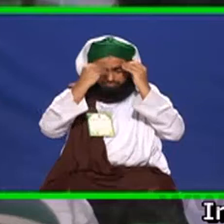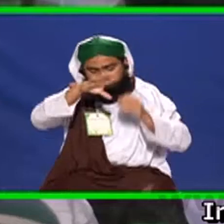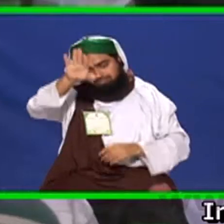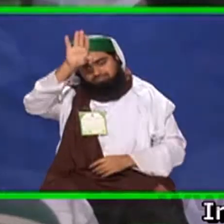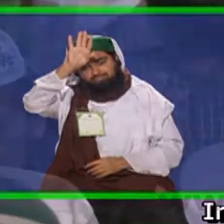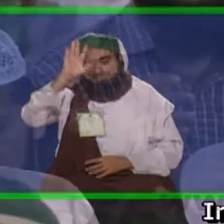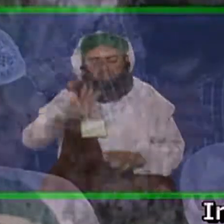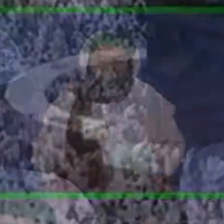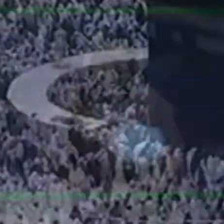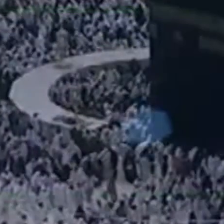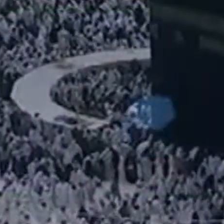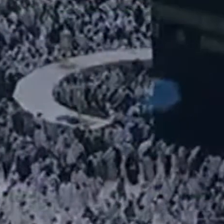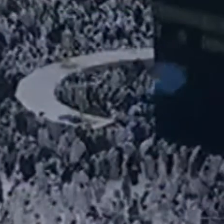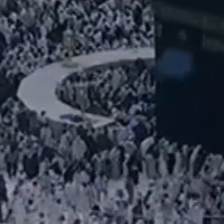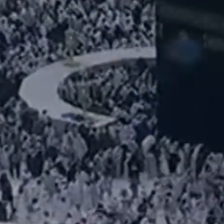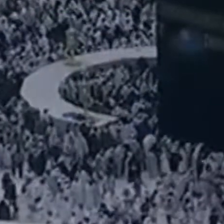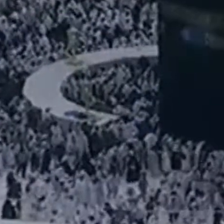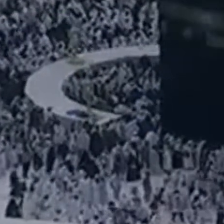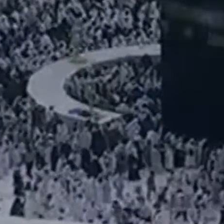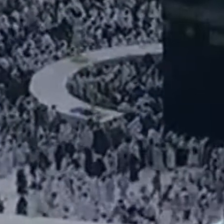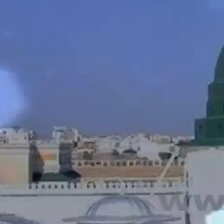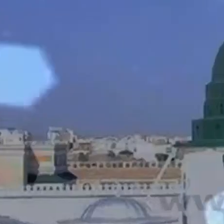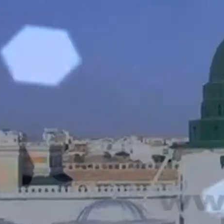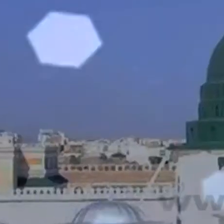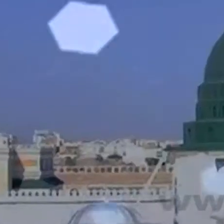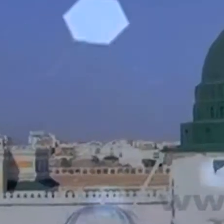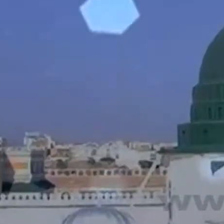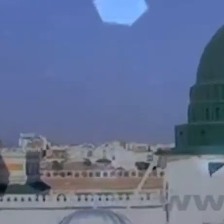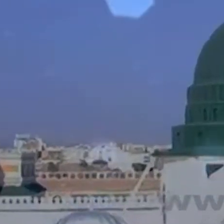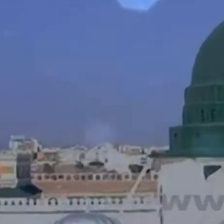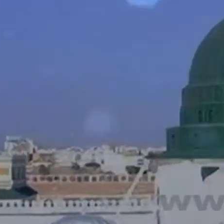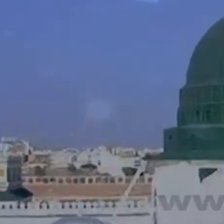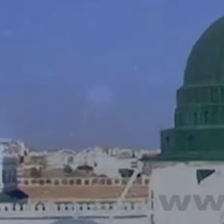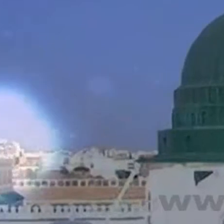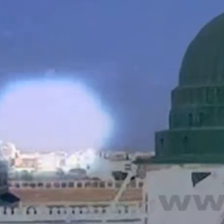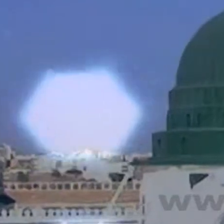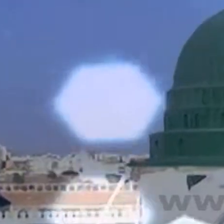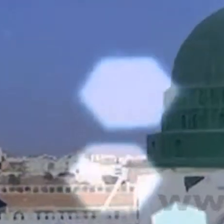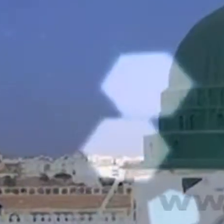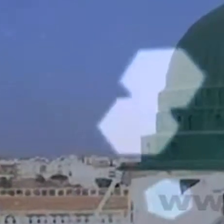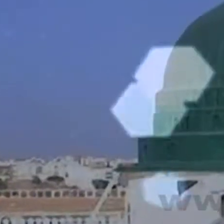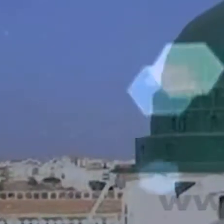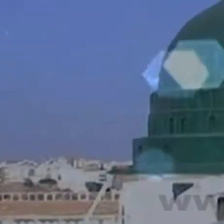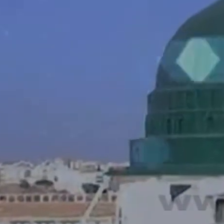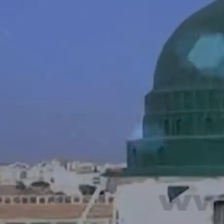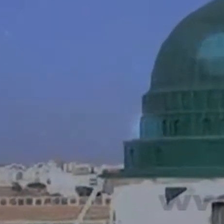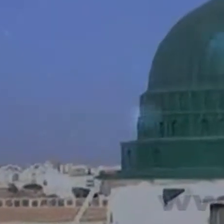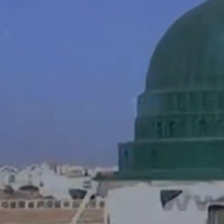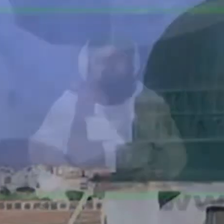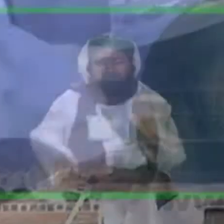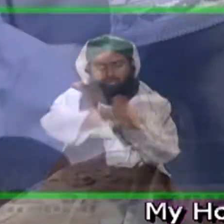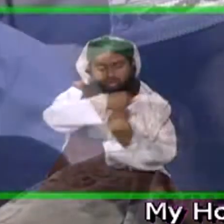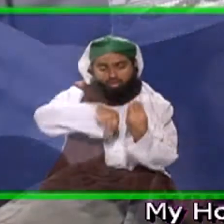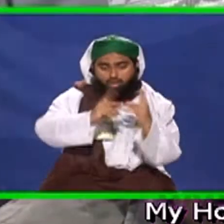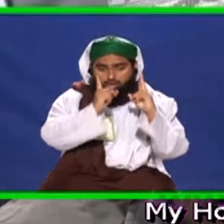تاج. مکے کی فضاؤں میں، طیبہ کی ہواؤں میں ہم نے تو جدھر دیکھا سرکار